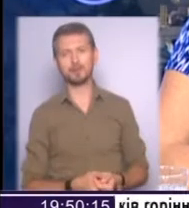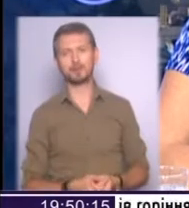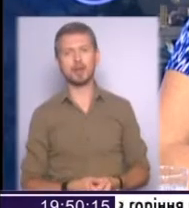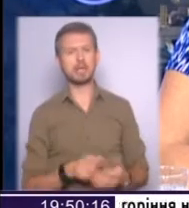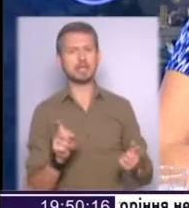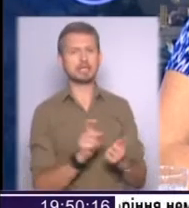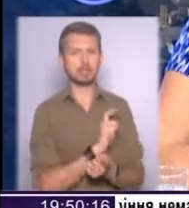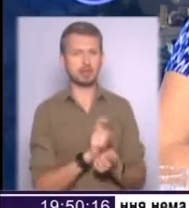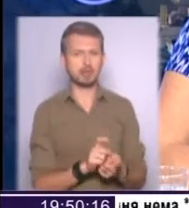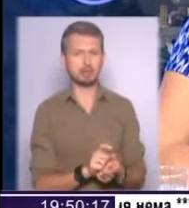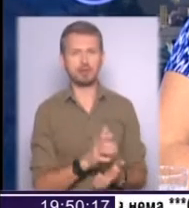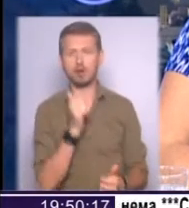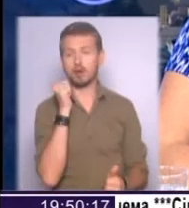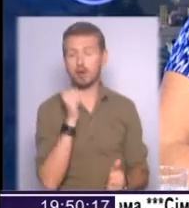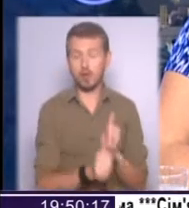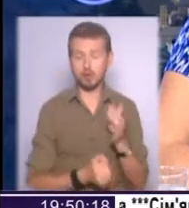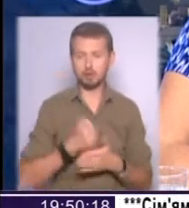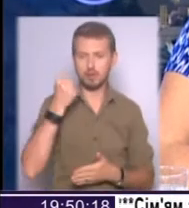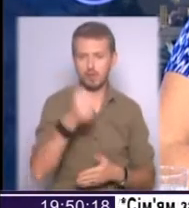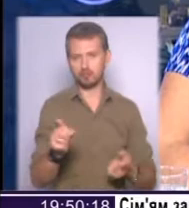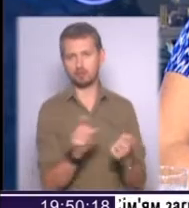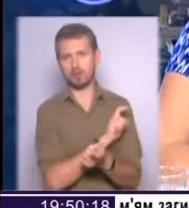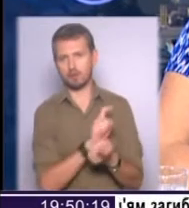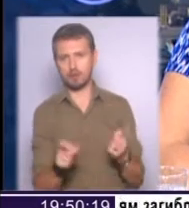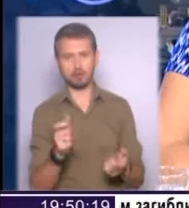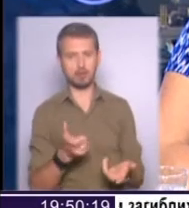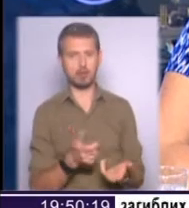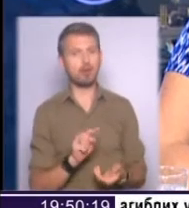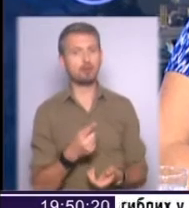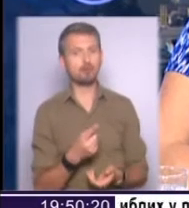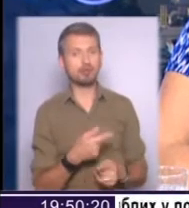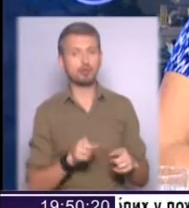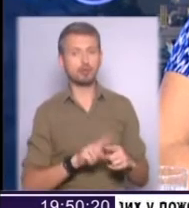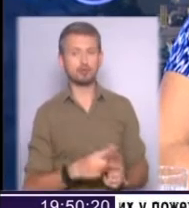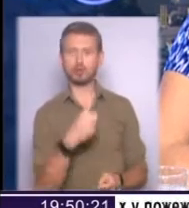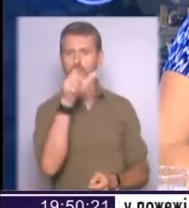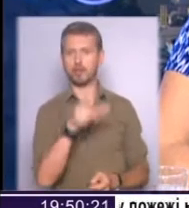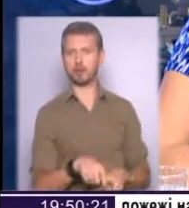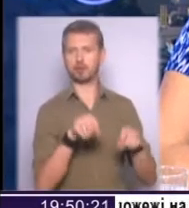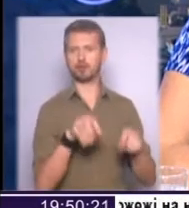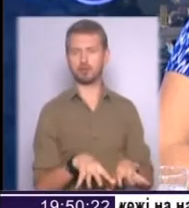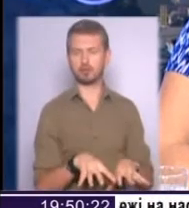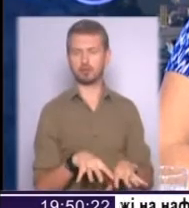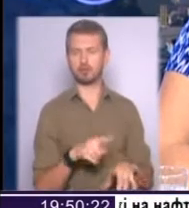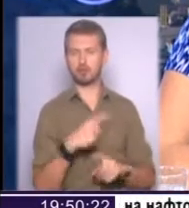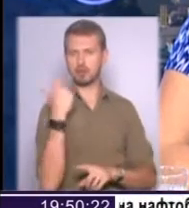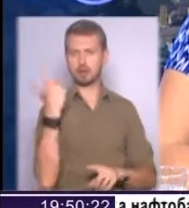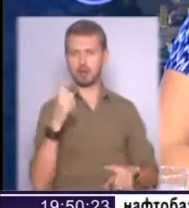Скандали супроводжують кожне призначення. Mm-hmm. Чому? Тому що воно вчинене одноосібно, тому що воно волюнтаристське.